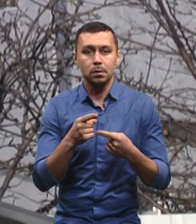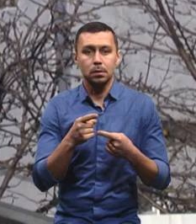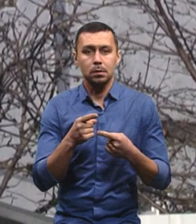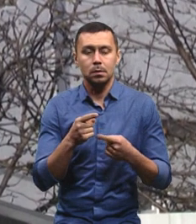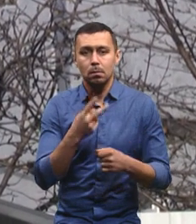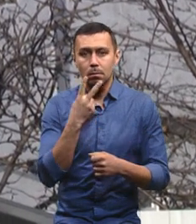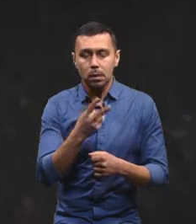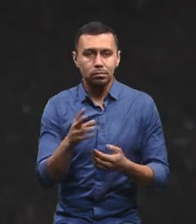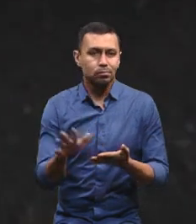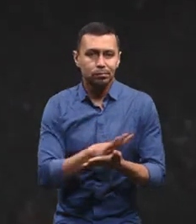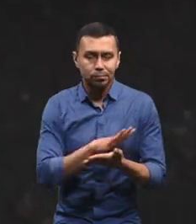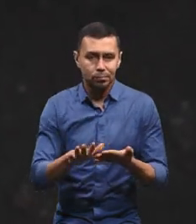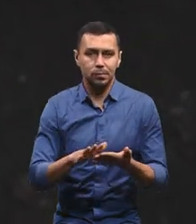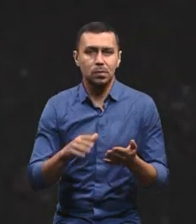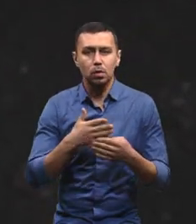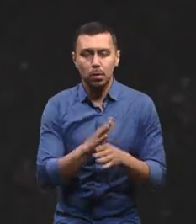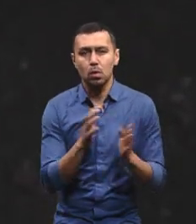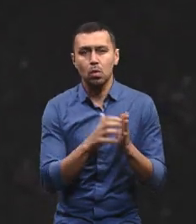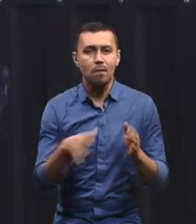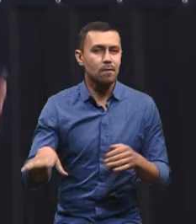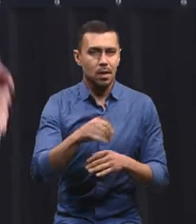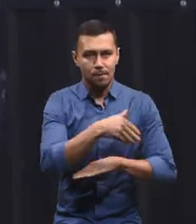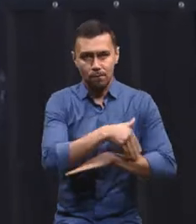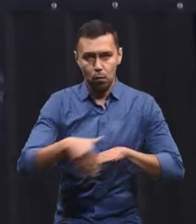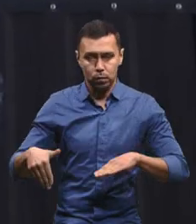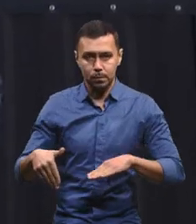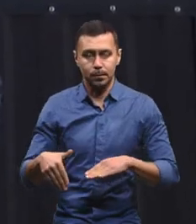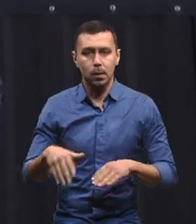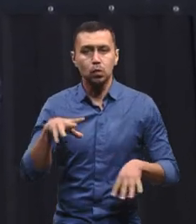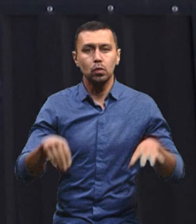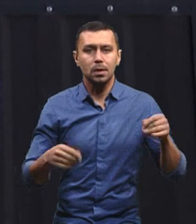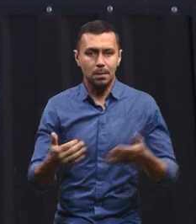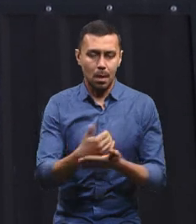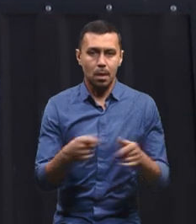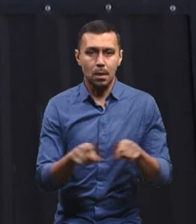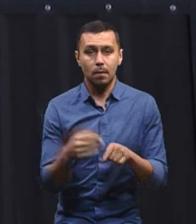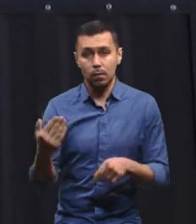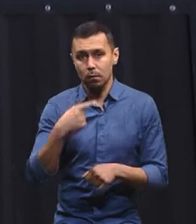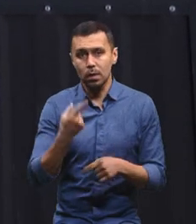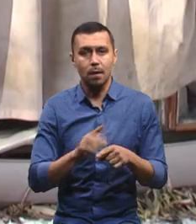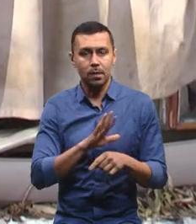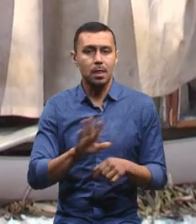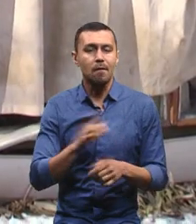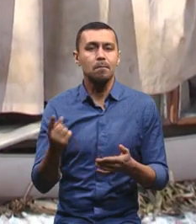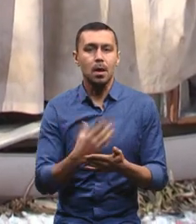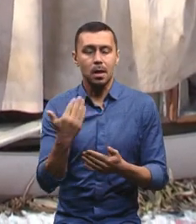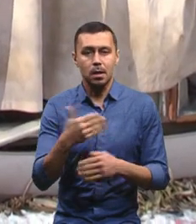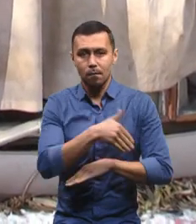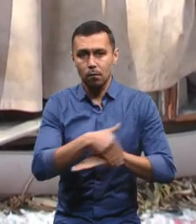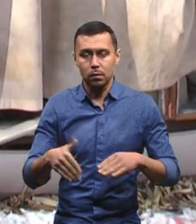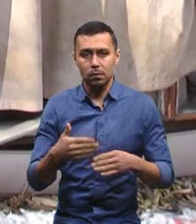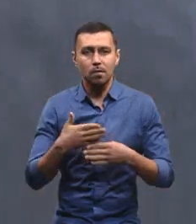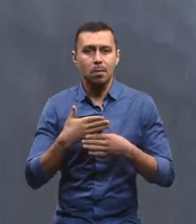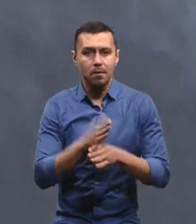вкотре прибирати розбити скло всією вулицею сусіди збирають теж За його словами це вже не вперше На їхній вулиці